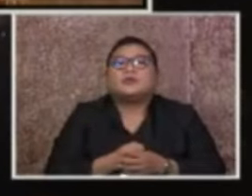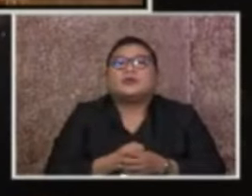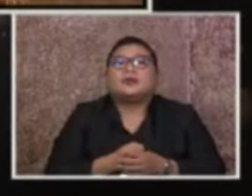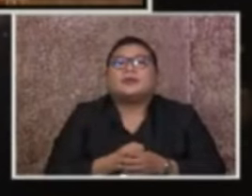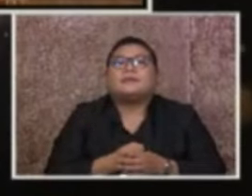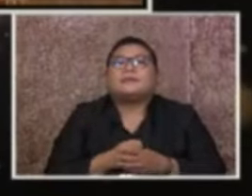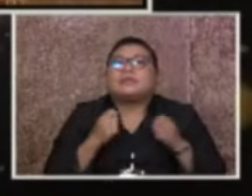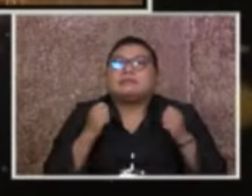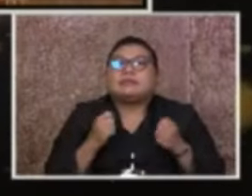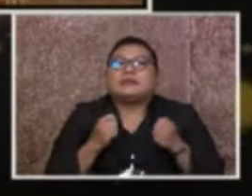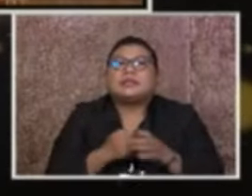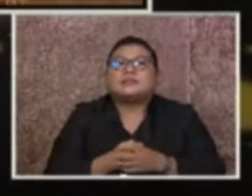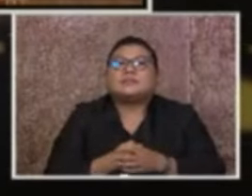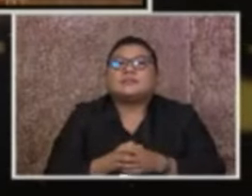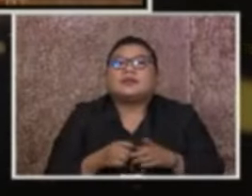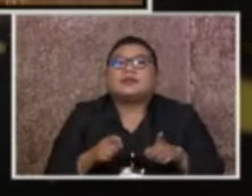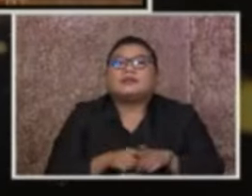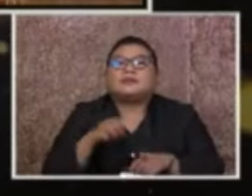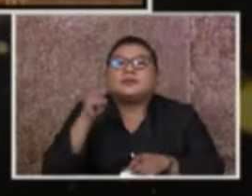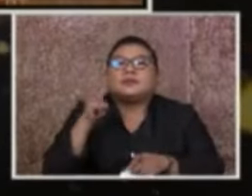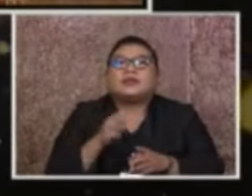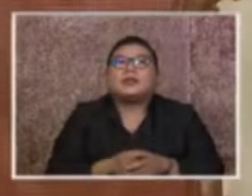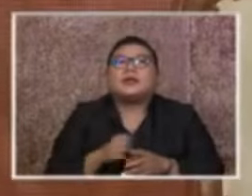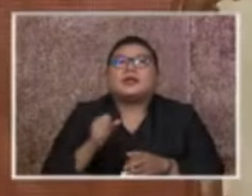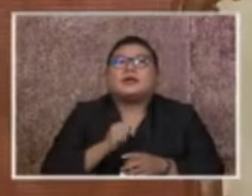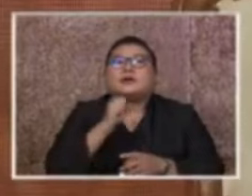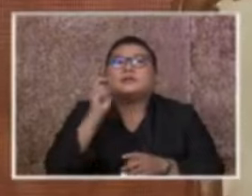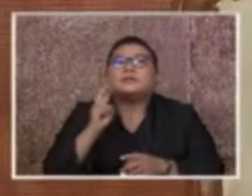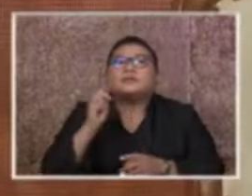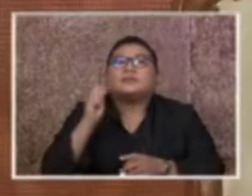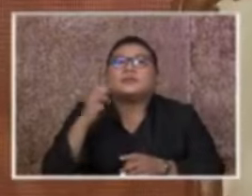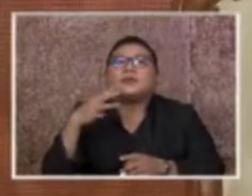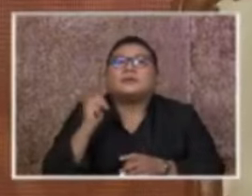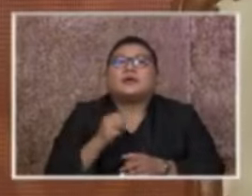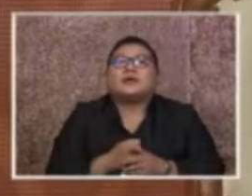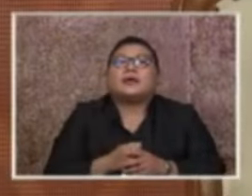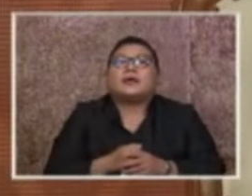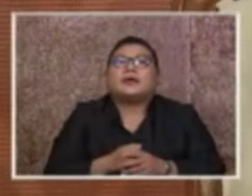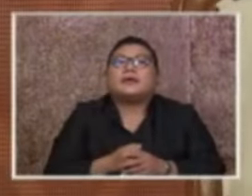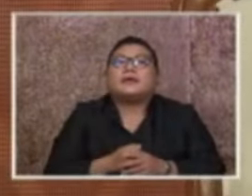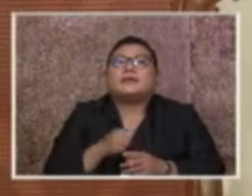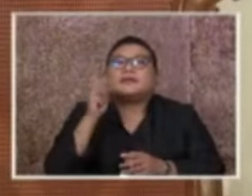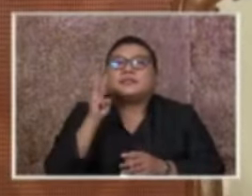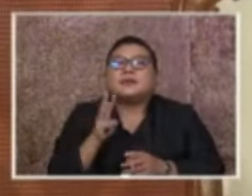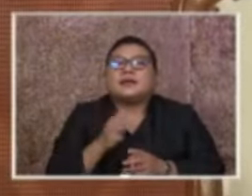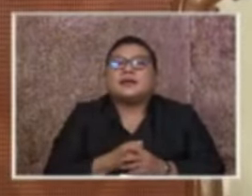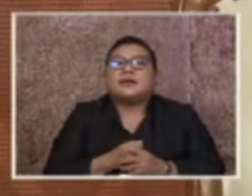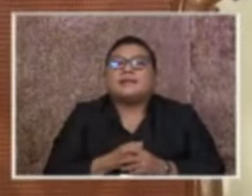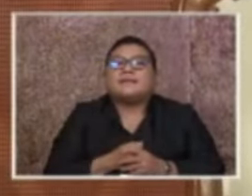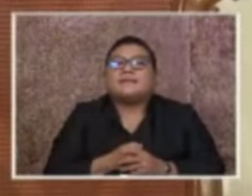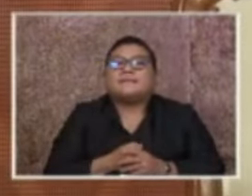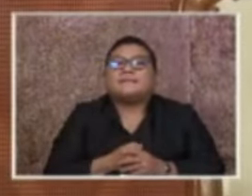pertegas kepada paslon 03 subtema yang saya tanyakan itu berkaitan dengan sub subtema 3 di sini tidak